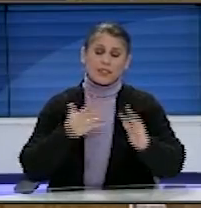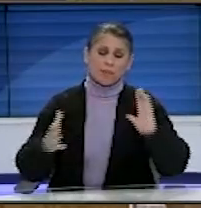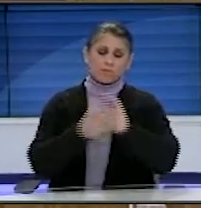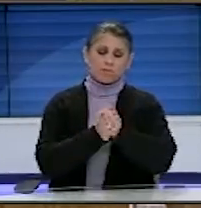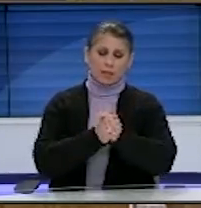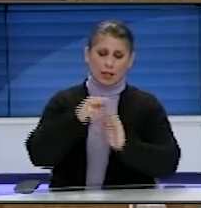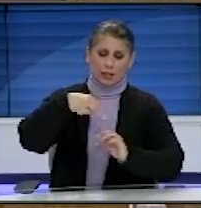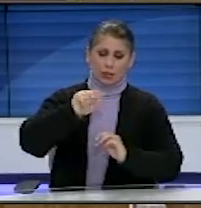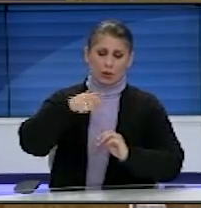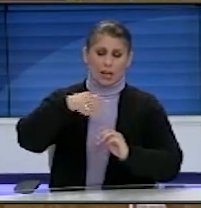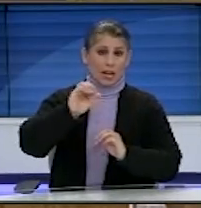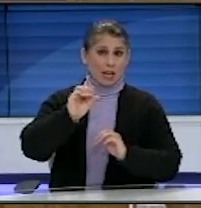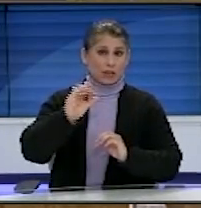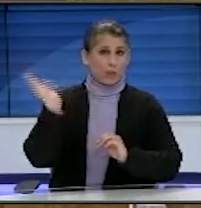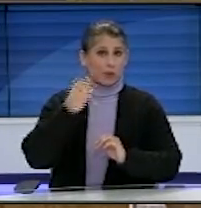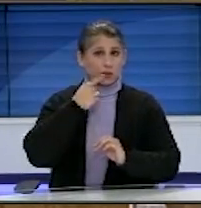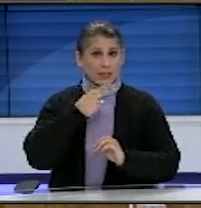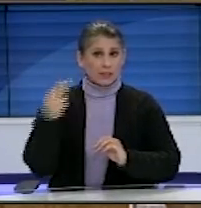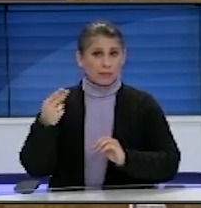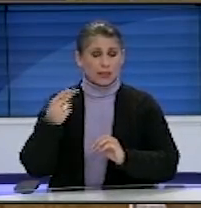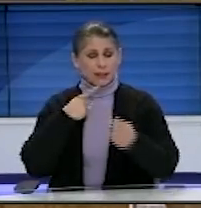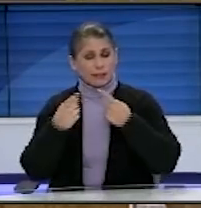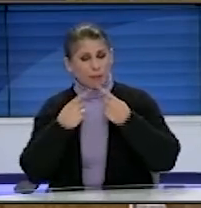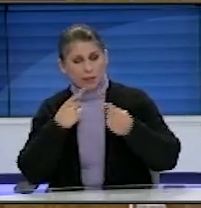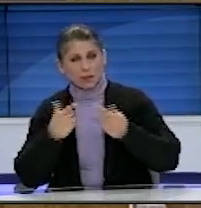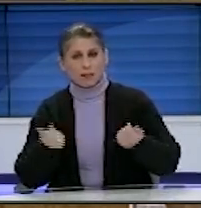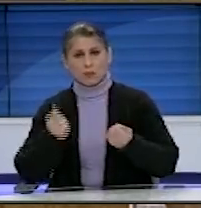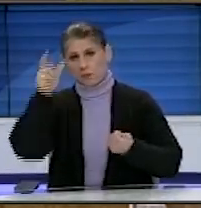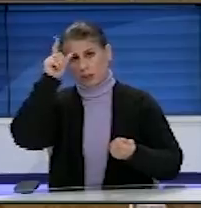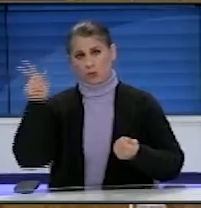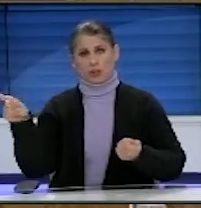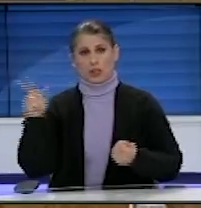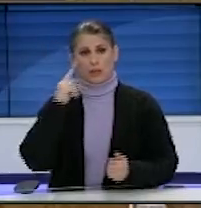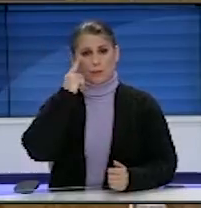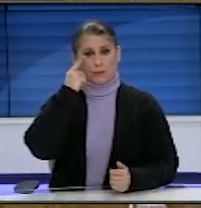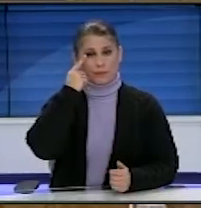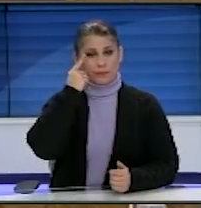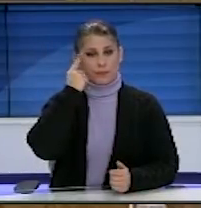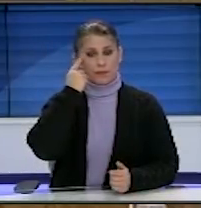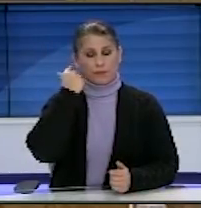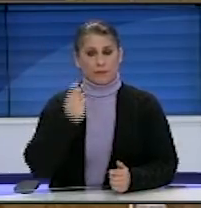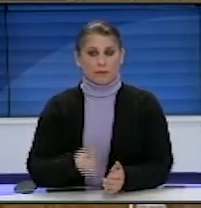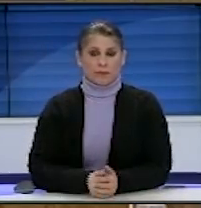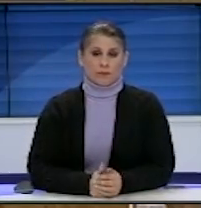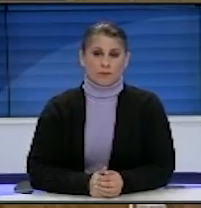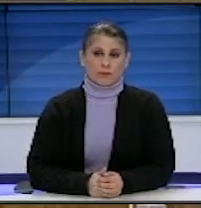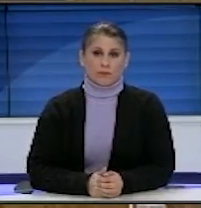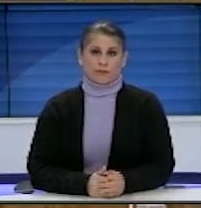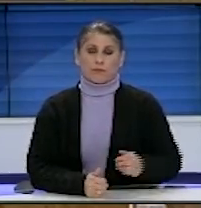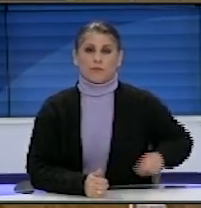ΝΑΤΟ, με ό,τι αυτό σημαίνει για τα παζάρια που κάνουν με την Τουρκία? Ας μην ξεχνάμε